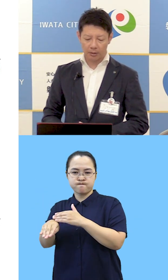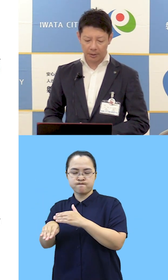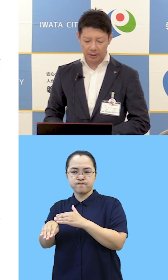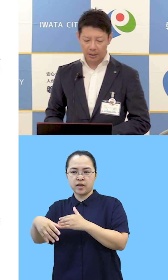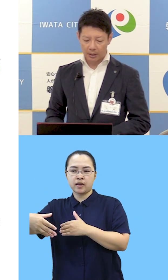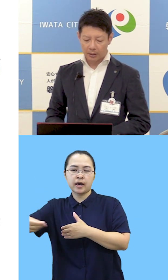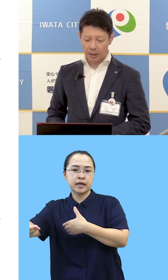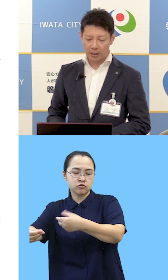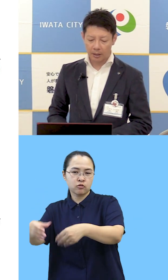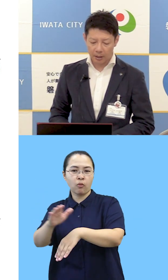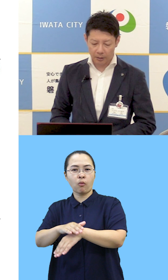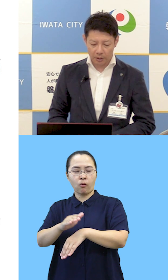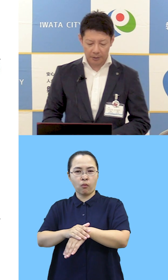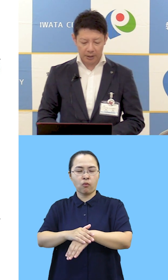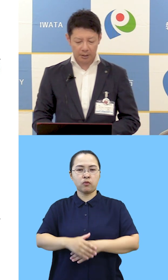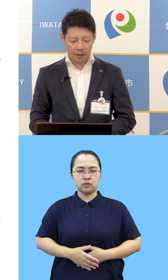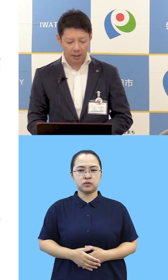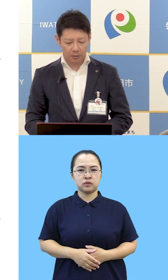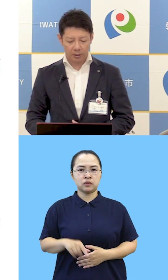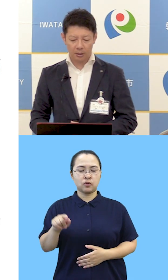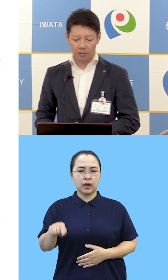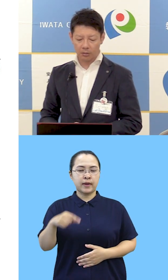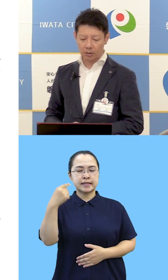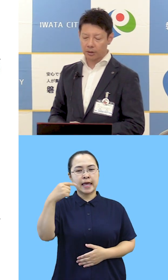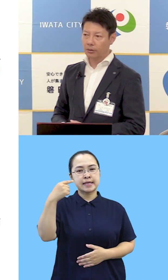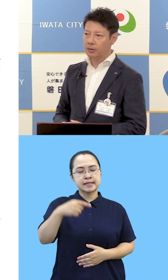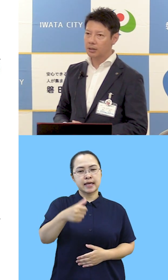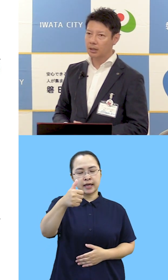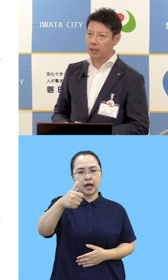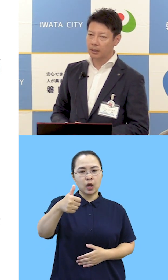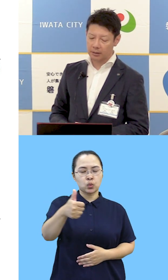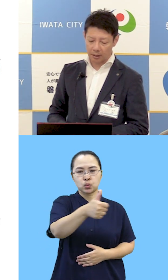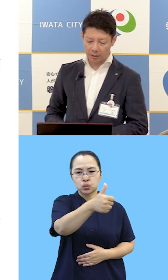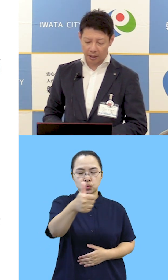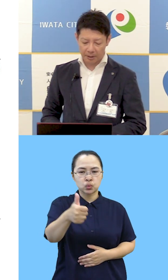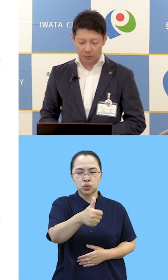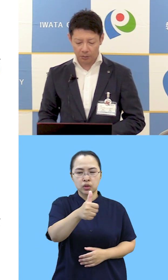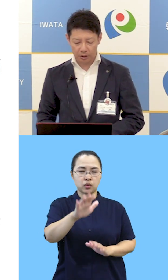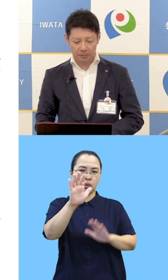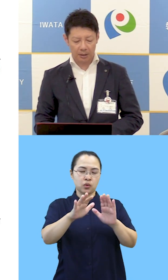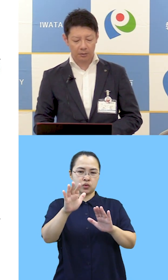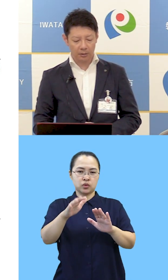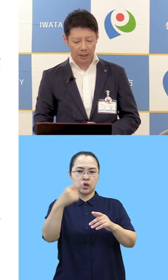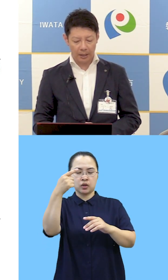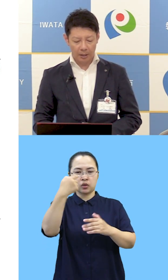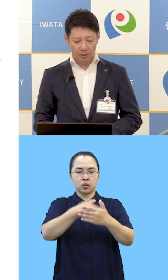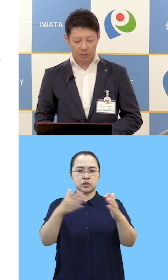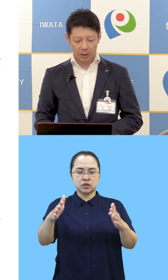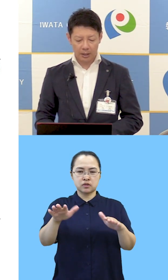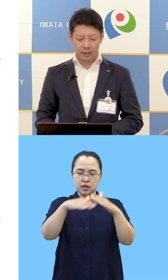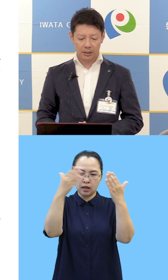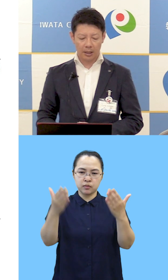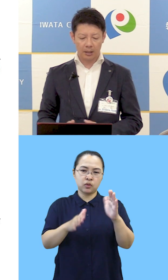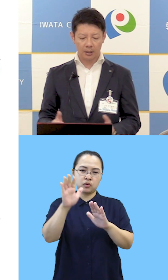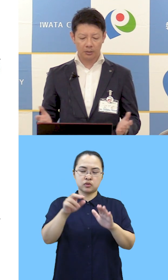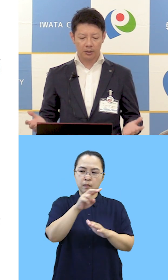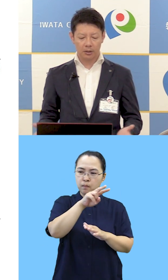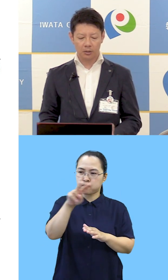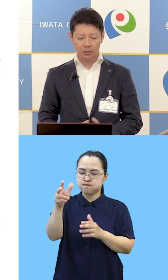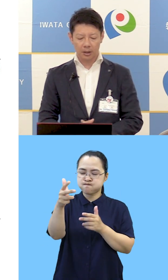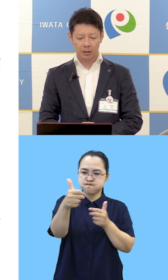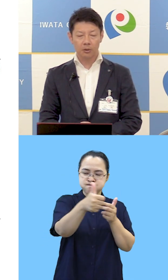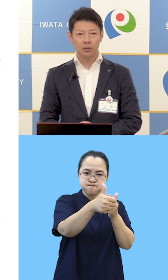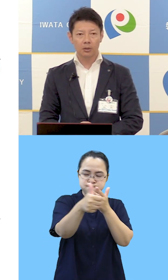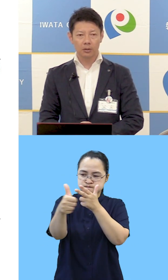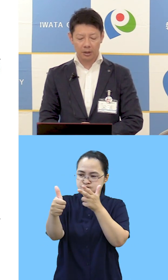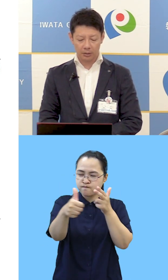になっております。で、これは先生が動いているところとか教室全体がですね、画面を通して見えるので、オンライン参加の児